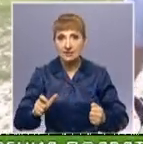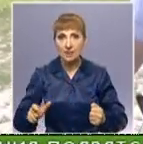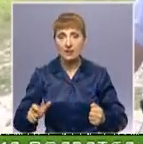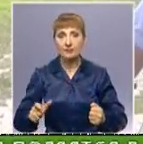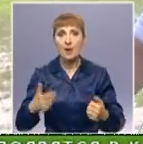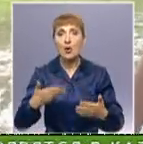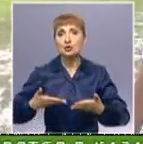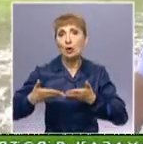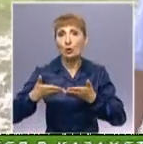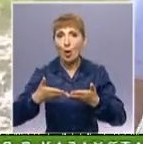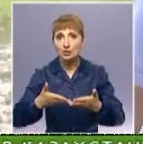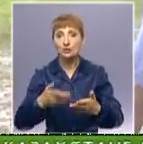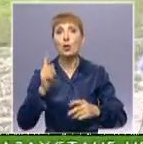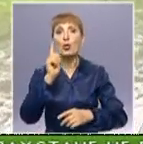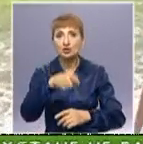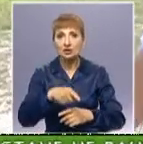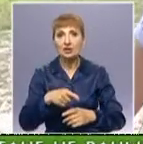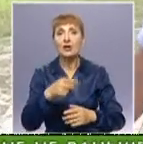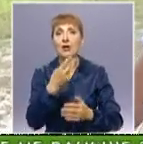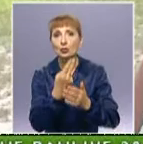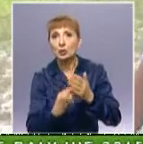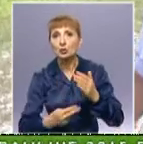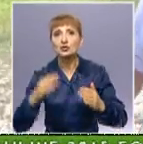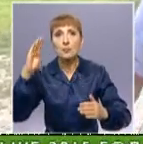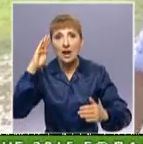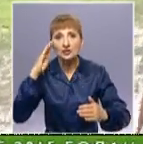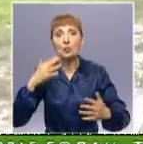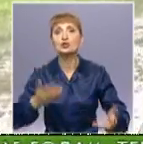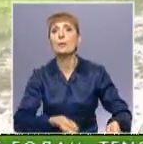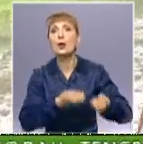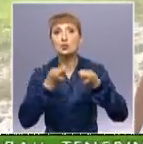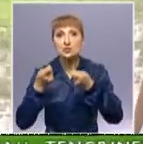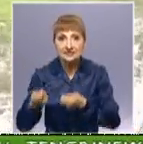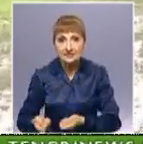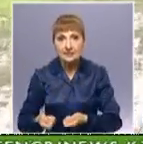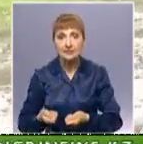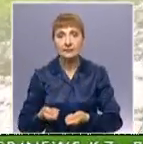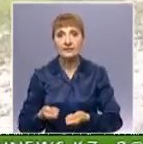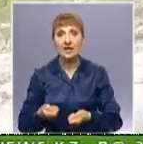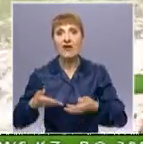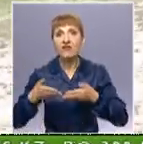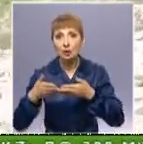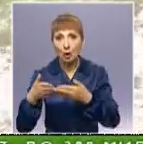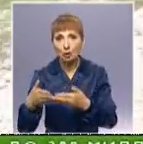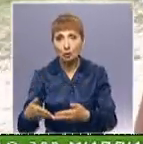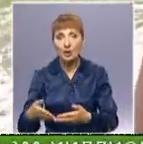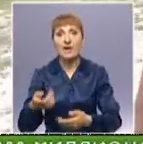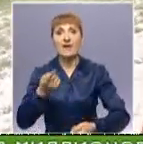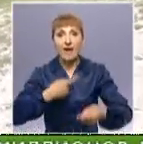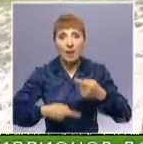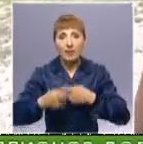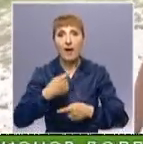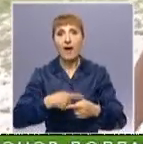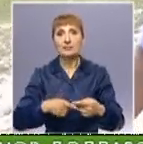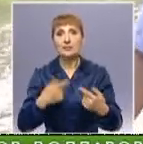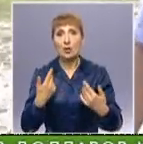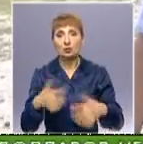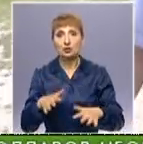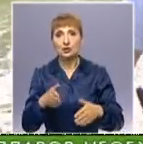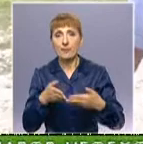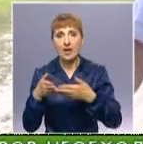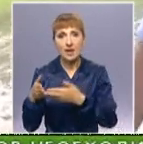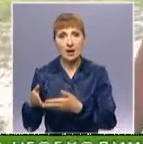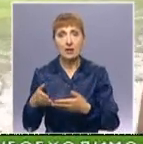в лодке уже направлялись к утопающим детям, уже погрузили их в лодку. И обратно они, лед мешал